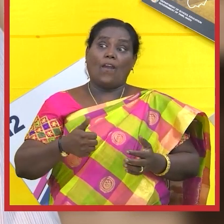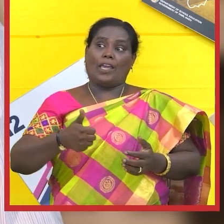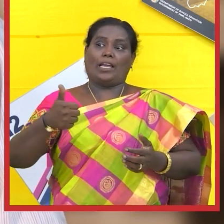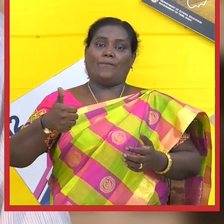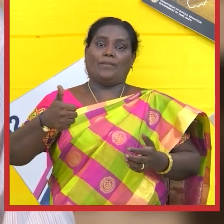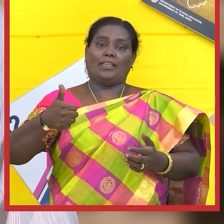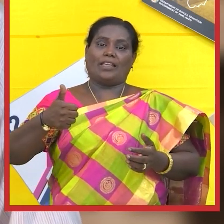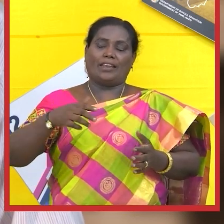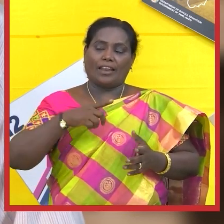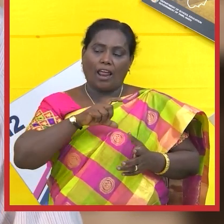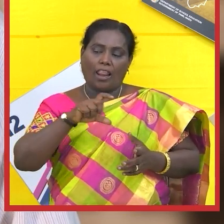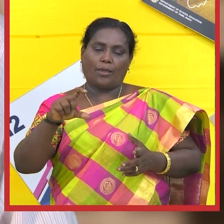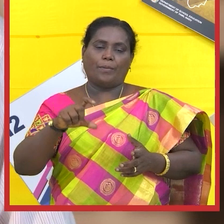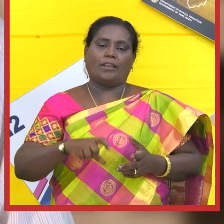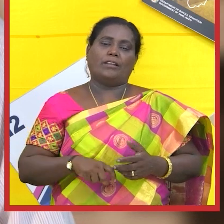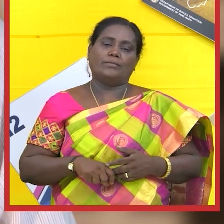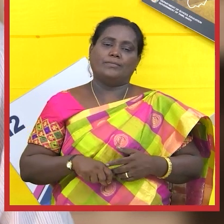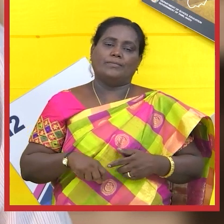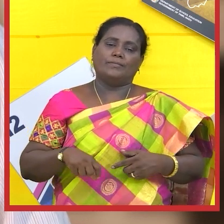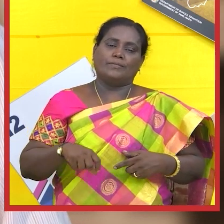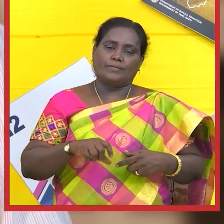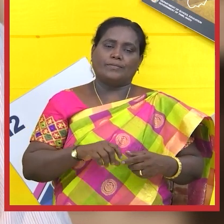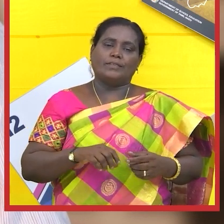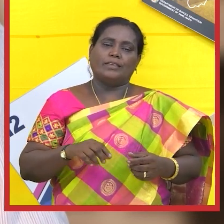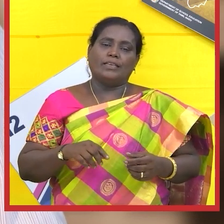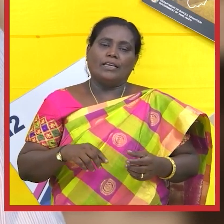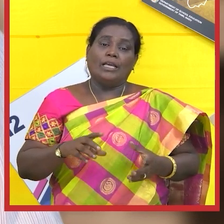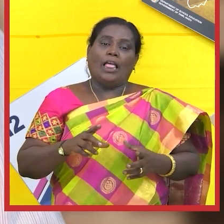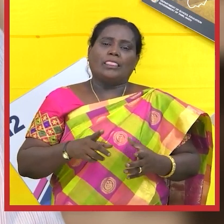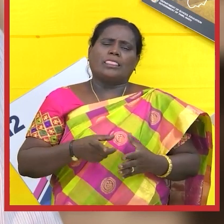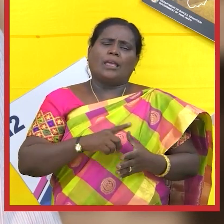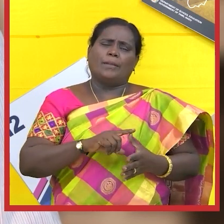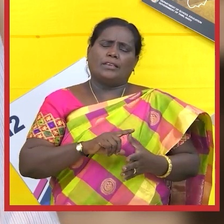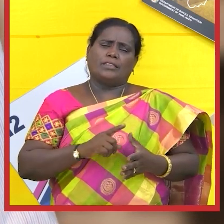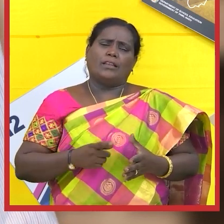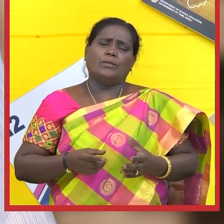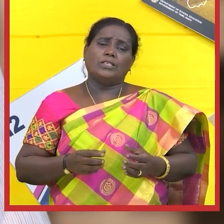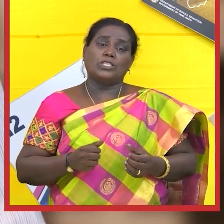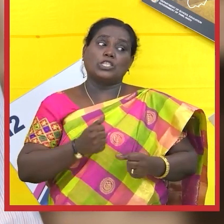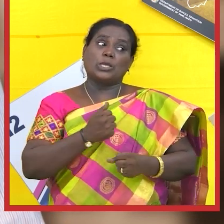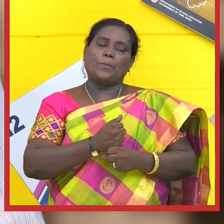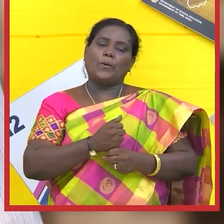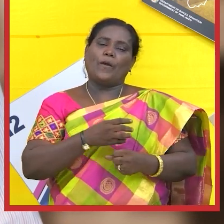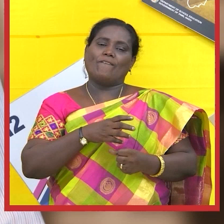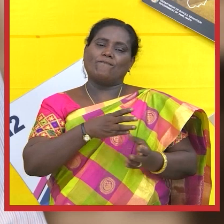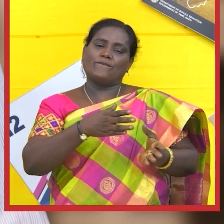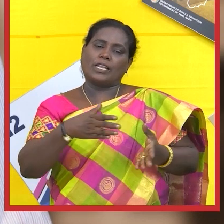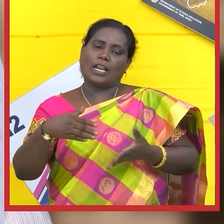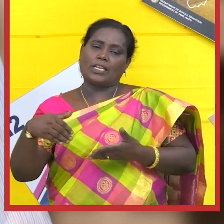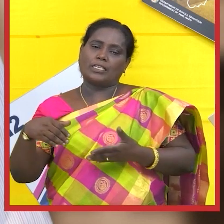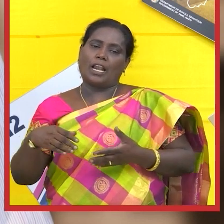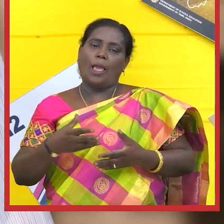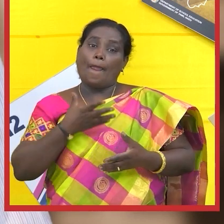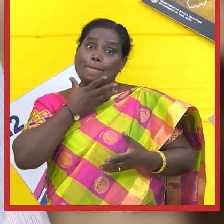இன்றைக்கும் கேரளாவிலே அந்த இடத்திலே ஒரு நினைவகம் அமைக்கப்பட்டிருக்கிறது. தமிழக சமூக வரலாற்றிலே தந்தை பெரியாருக்கு